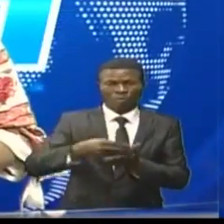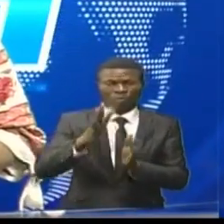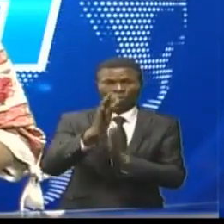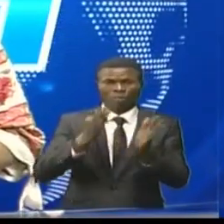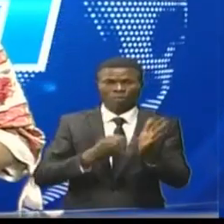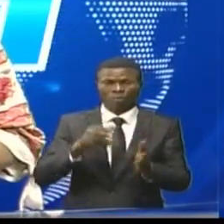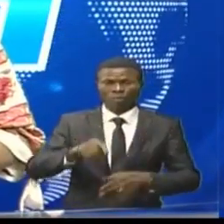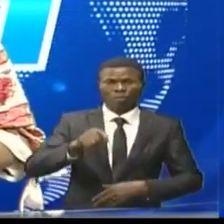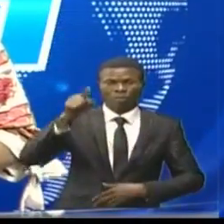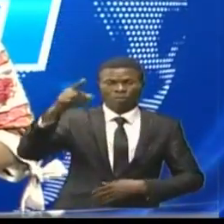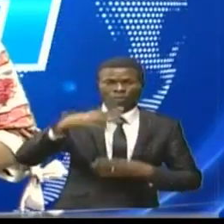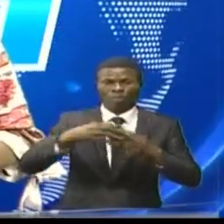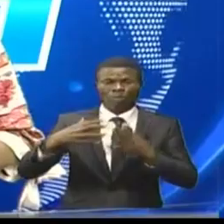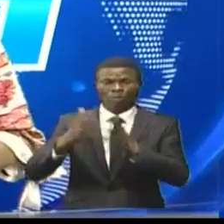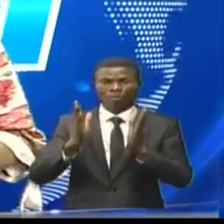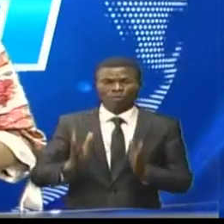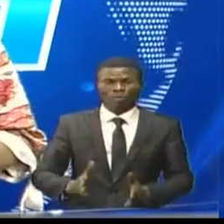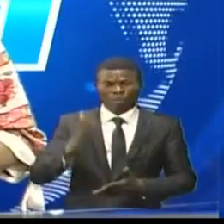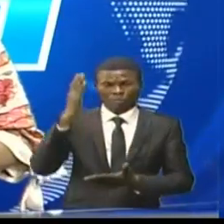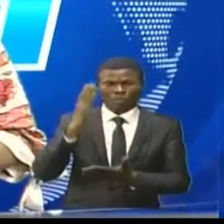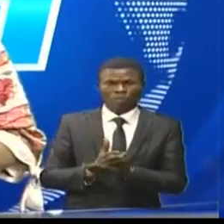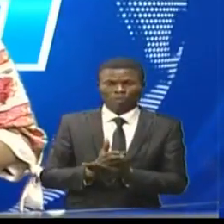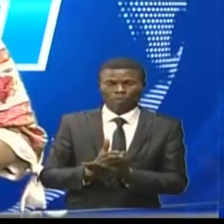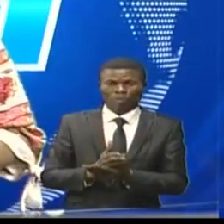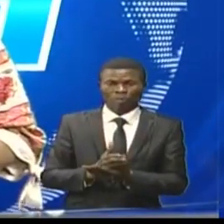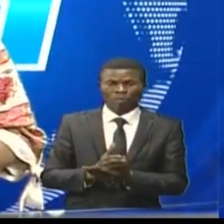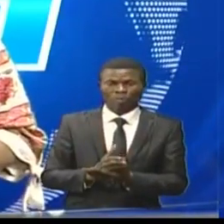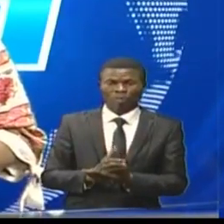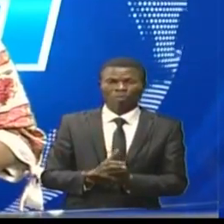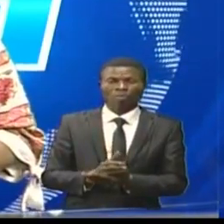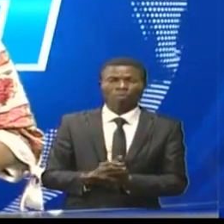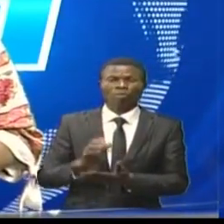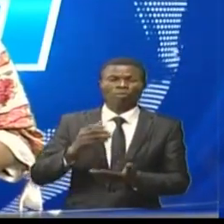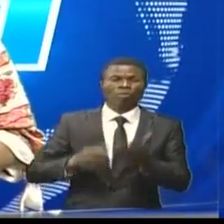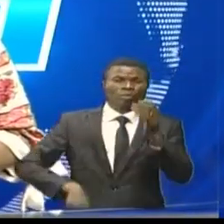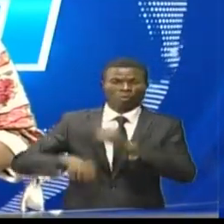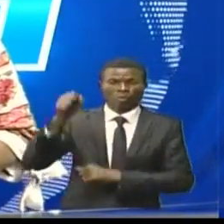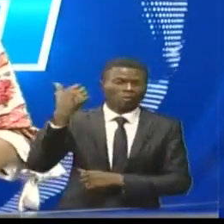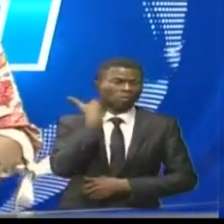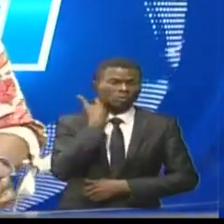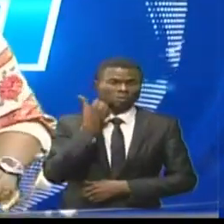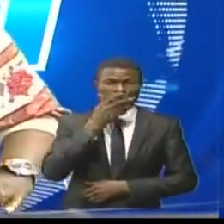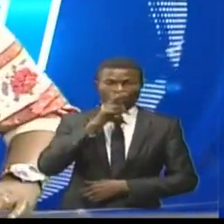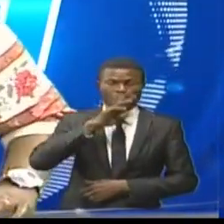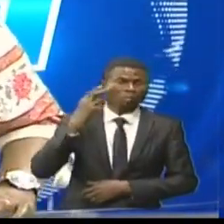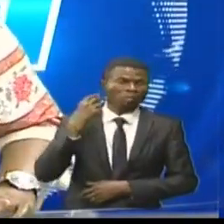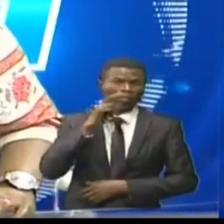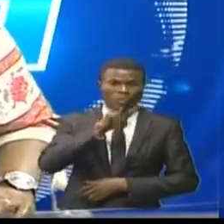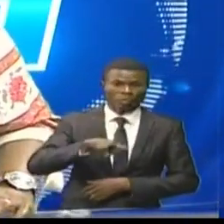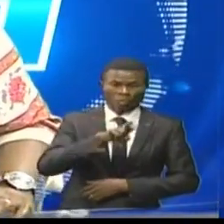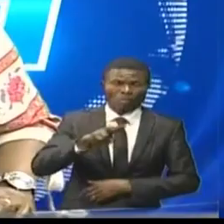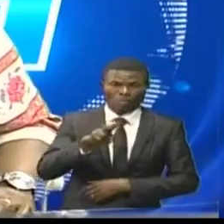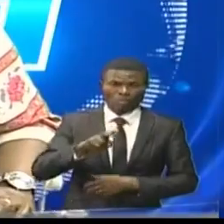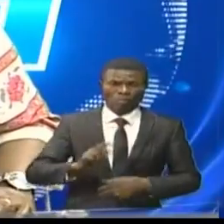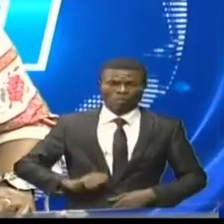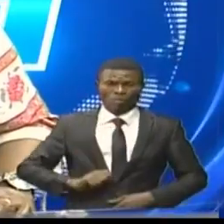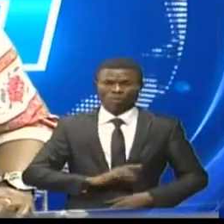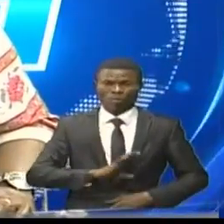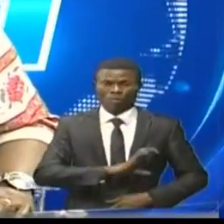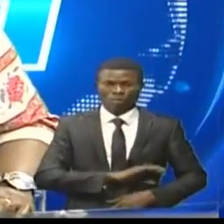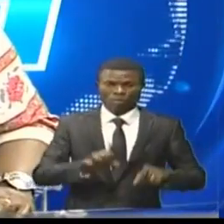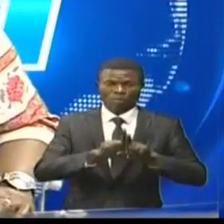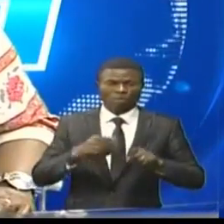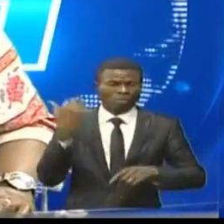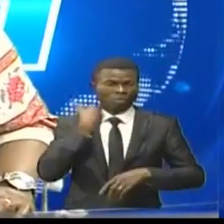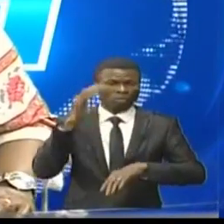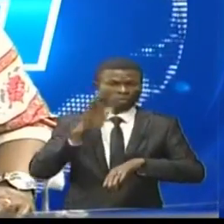milliards de dollars américains pour éradiquer 3 maladies, VIH, tuberculose et paludisme. C'est le vœu exprimé par la société civile